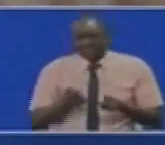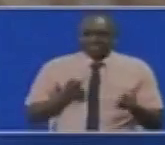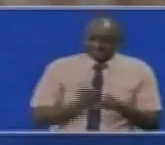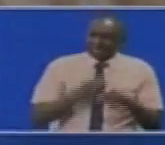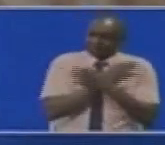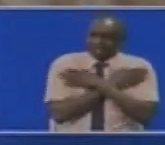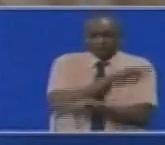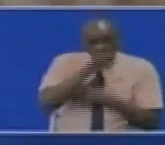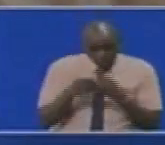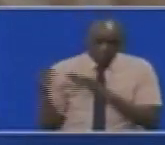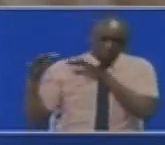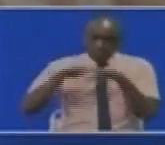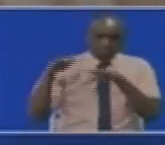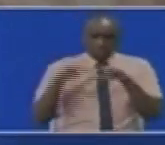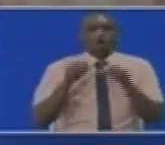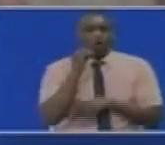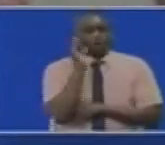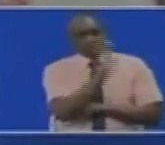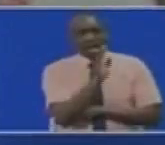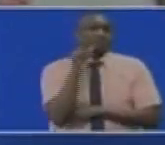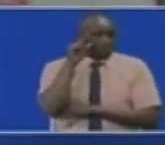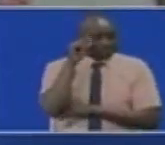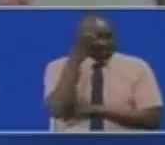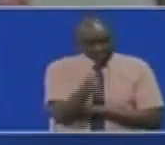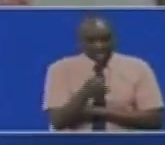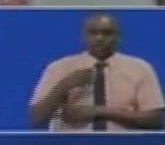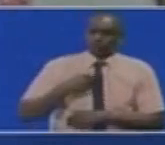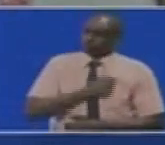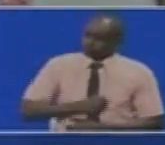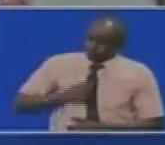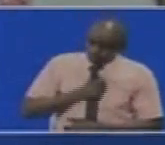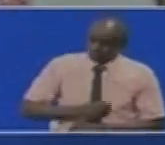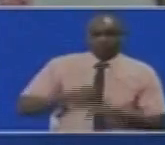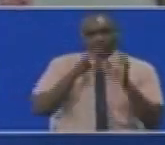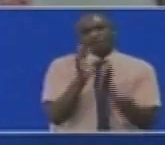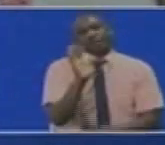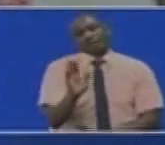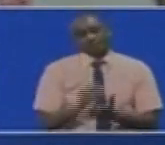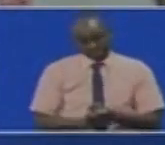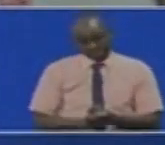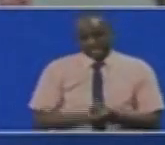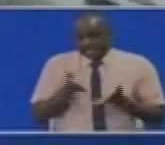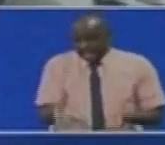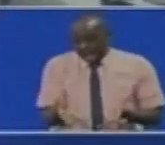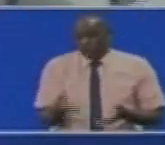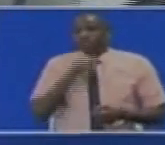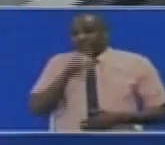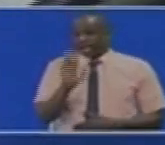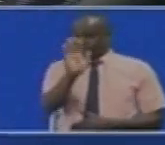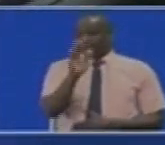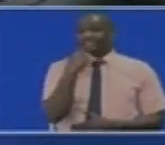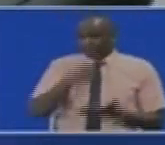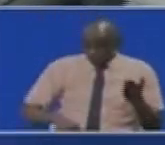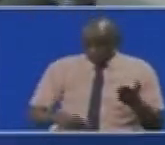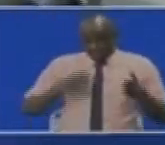wa karibu wanaendelea kumiminika nyumbani kwake mjini Mombasa ili kutoa risala za rambirambi kwa familia yake. Kulingana na kijana wake, mwili